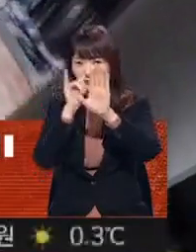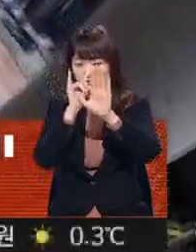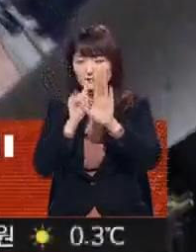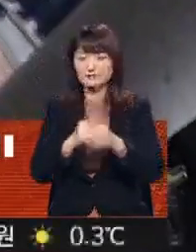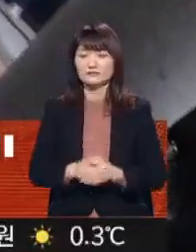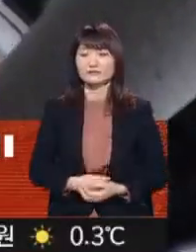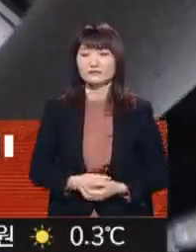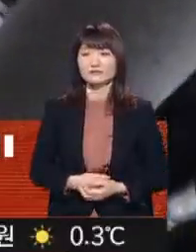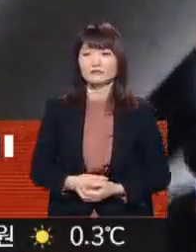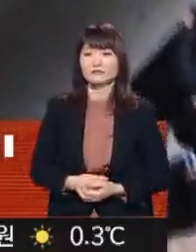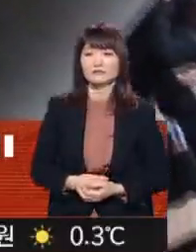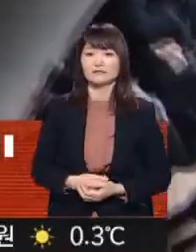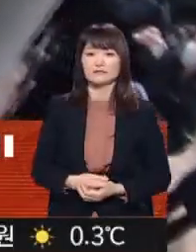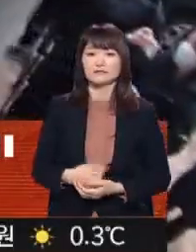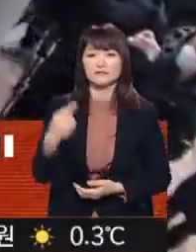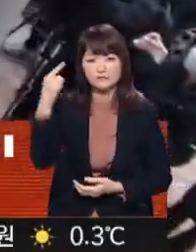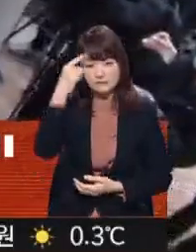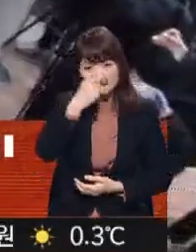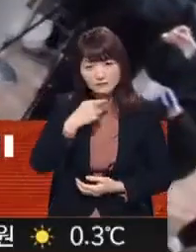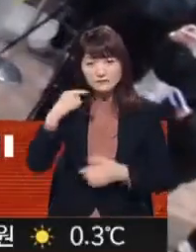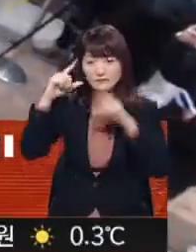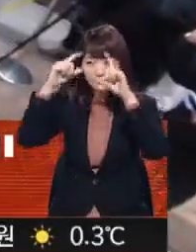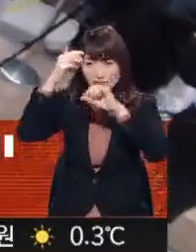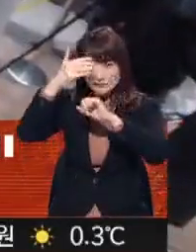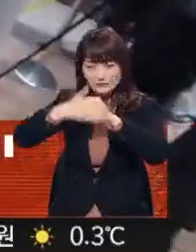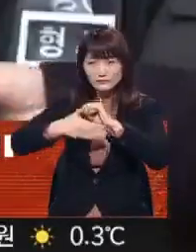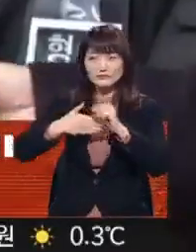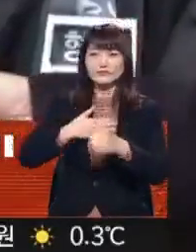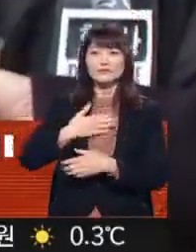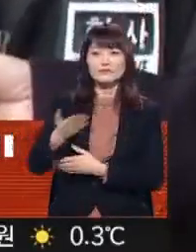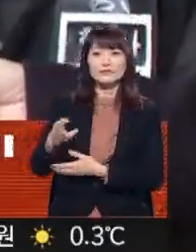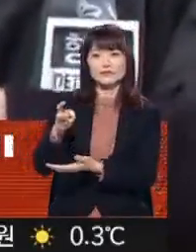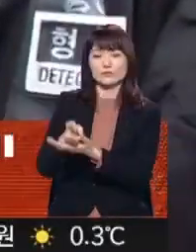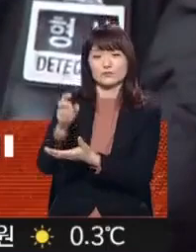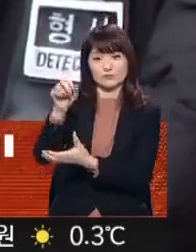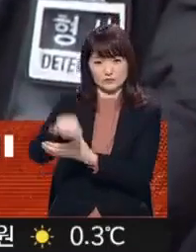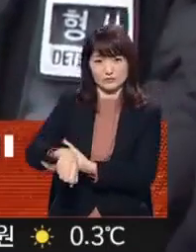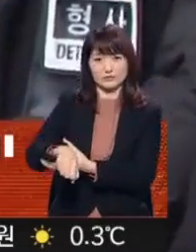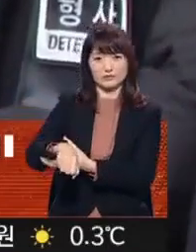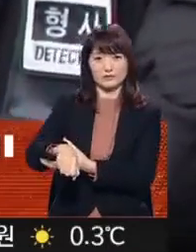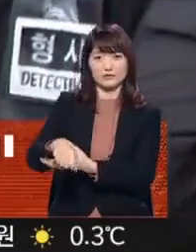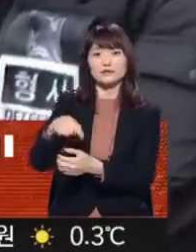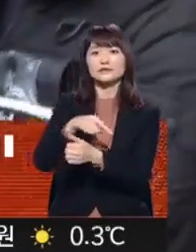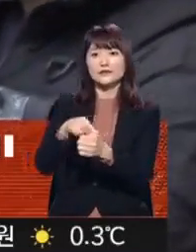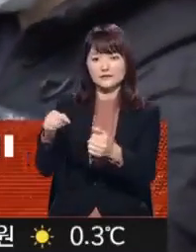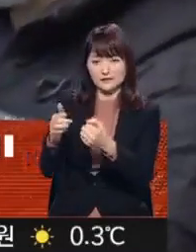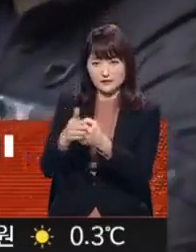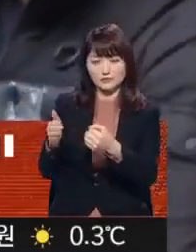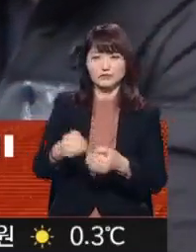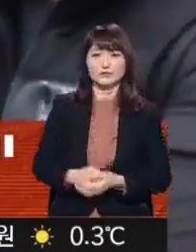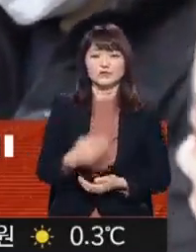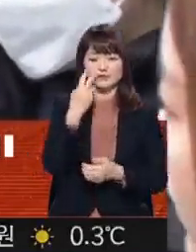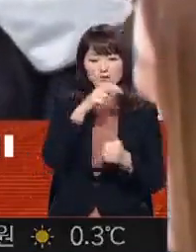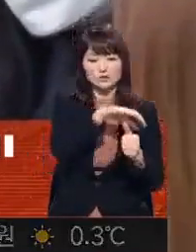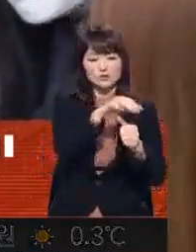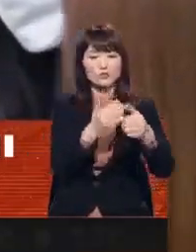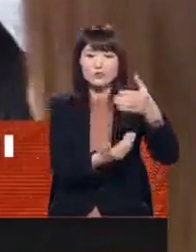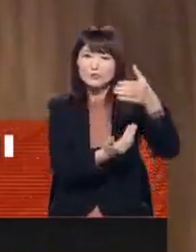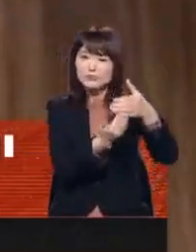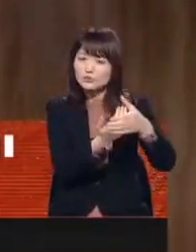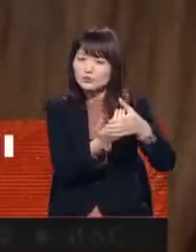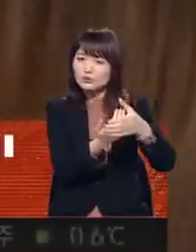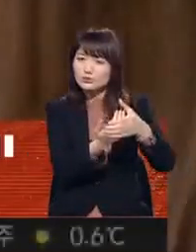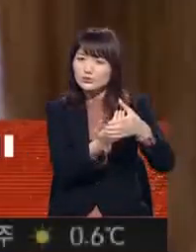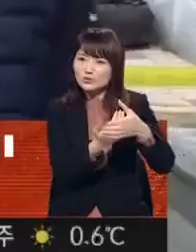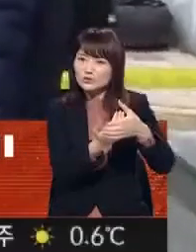그 사람의 사진 얼굴 이름을 알리는 것은 법에서 허용할 수 있는 거고 살인이기 때문에 그 다음에 보호사건에 대해서 이걸 안